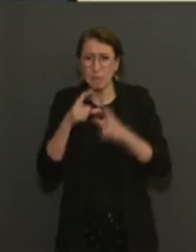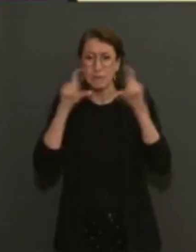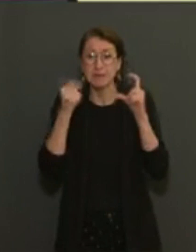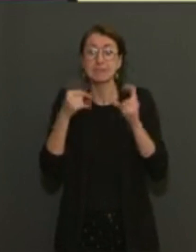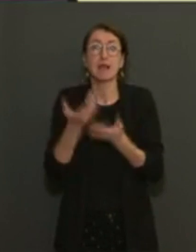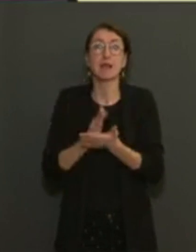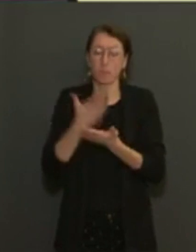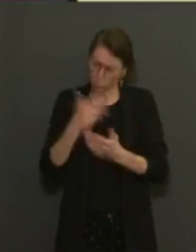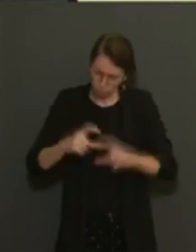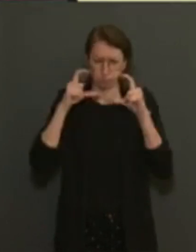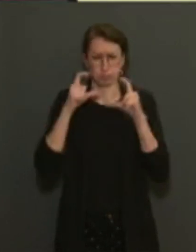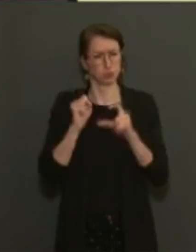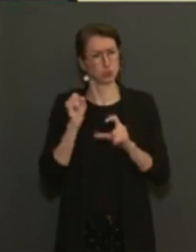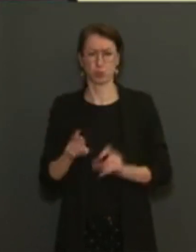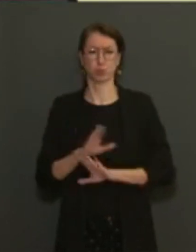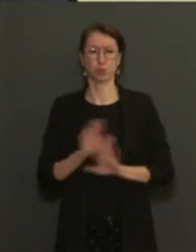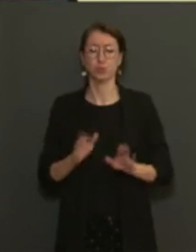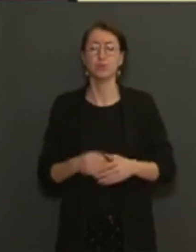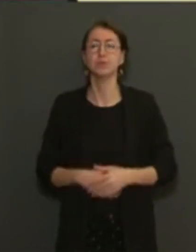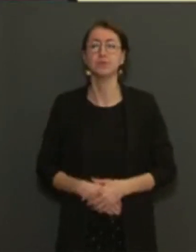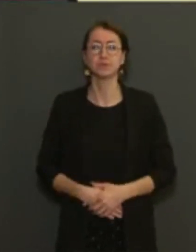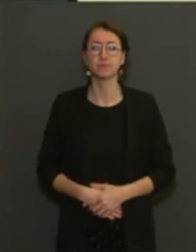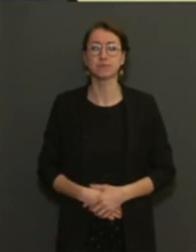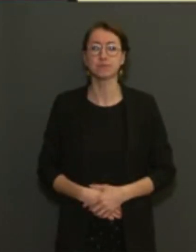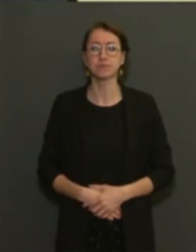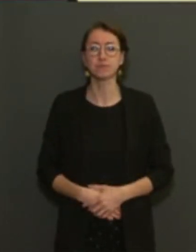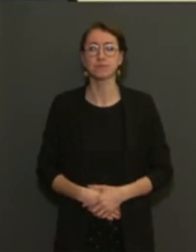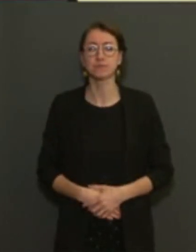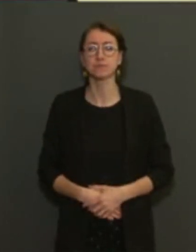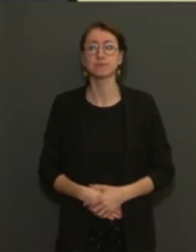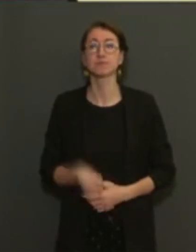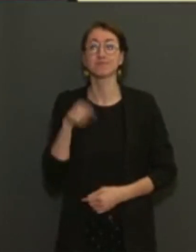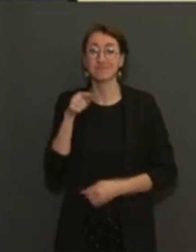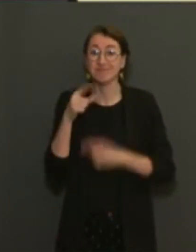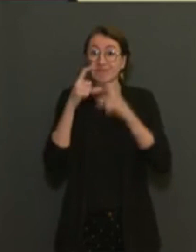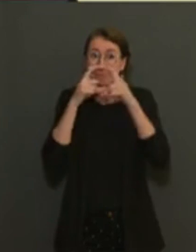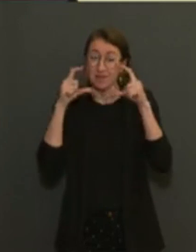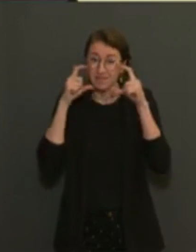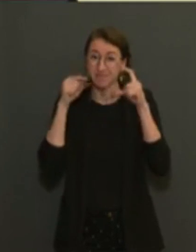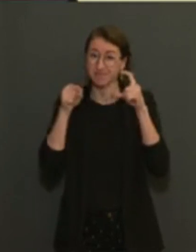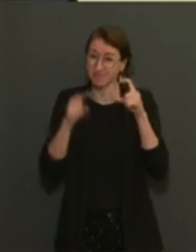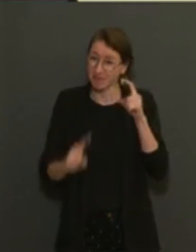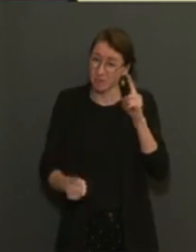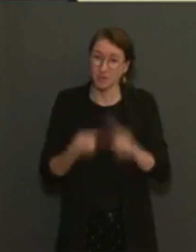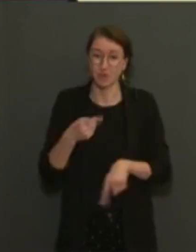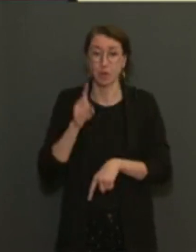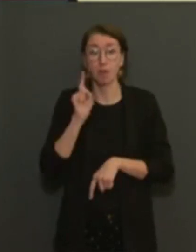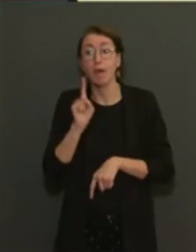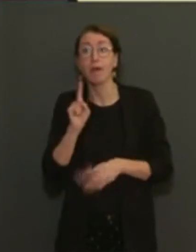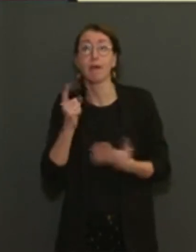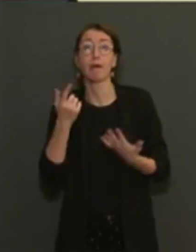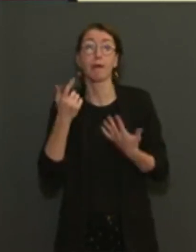ce niveau-là. Il est clair qu'un masque est important, mais ne remplace pas la distance entre les